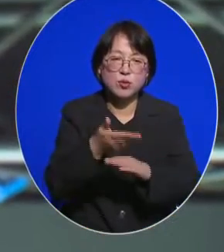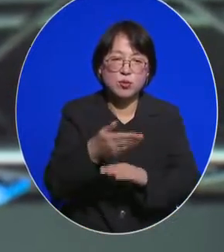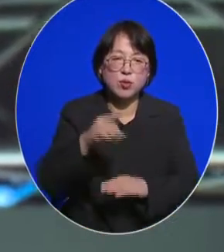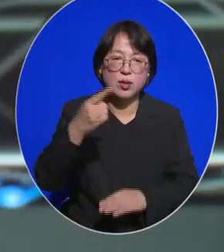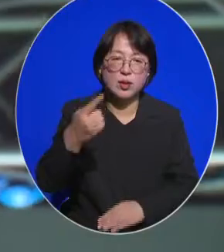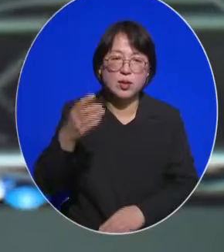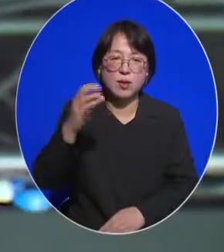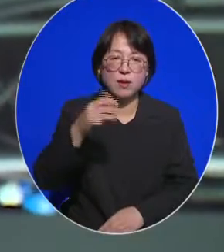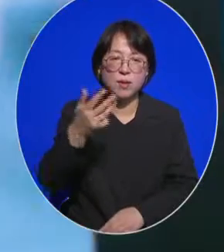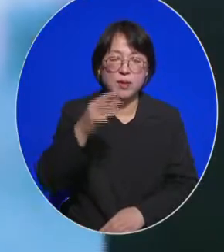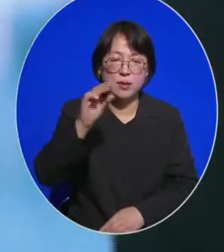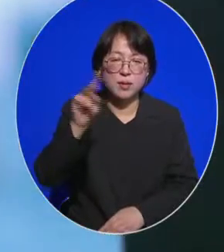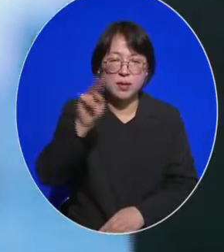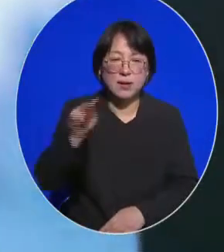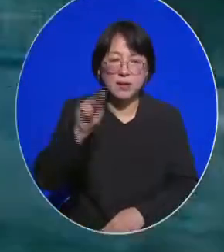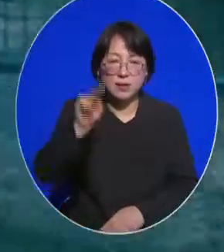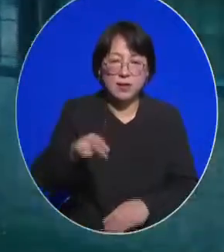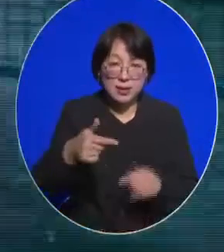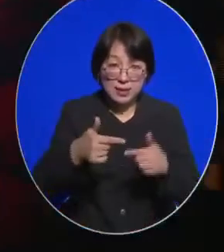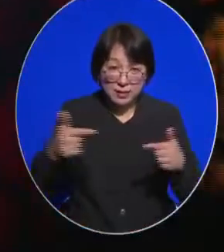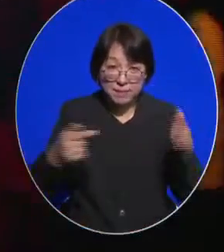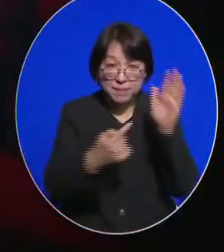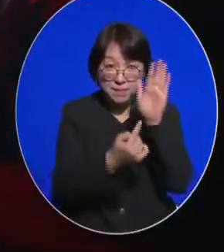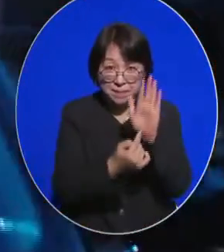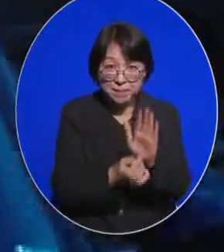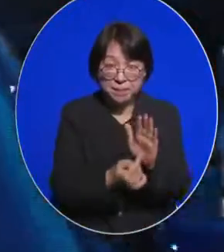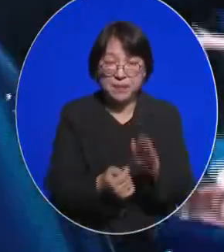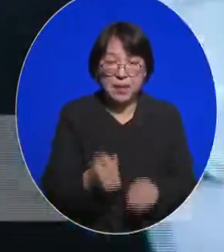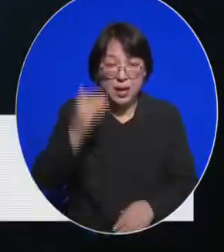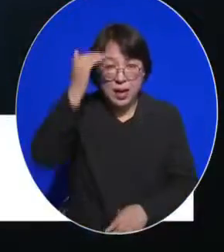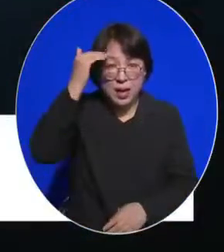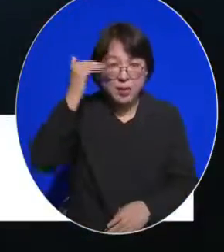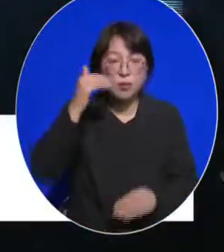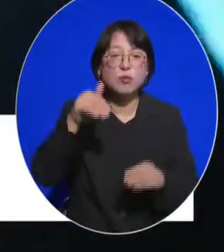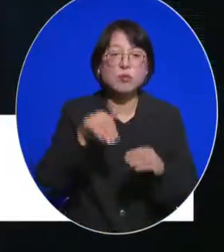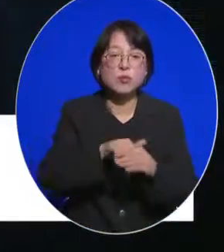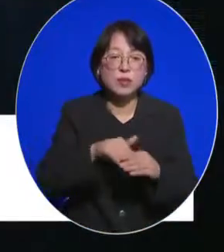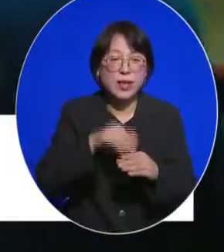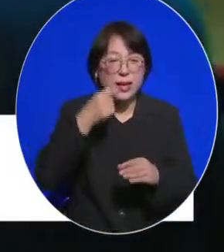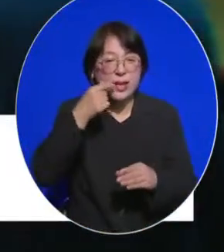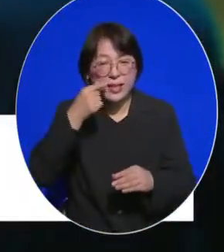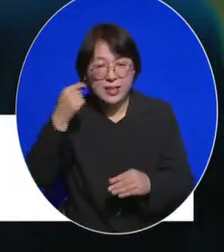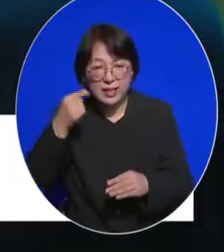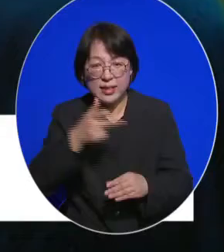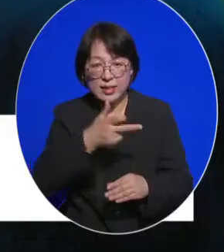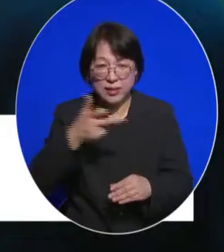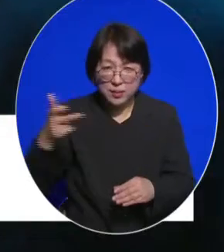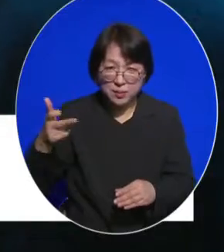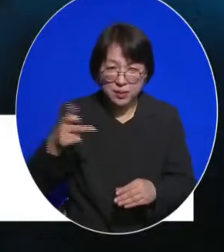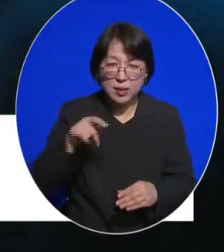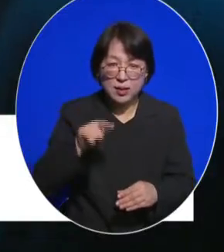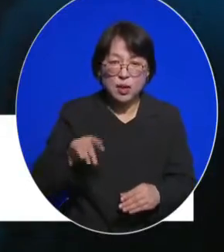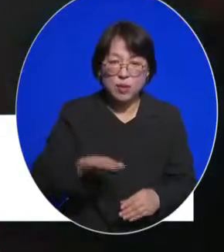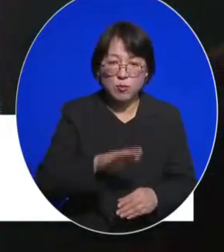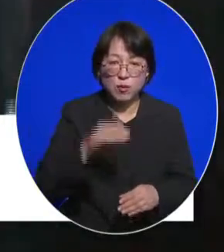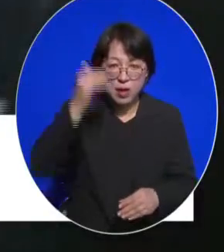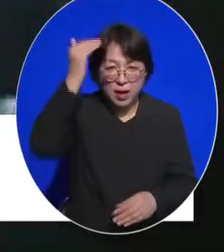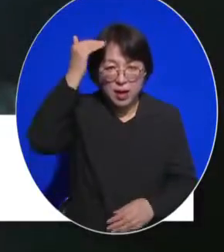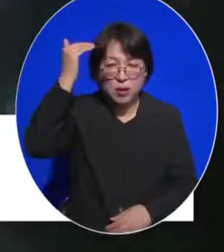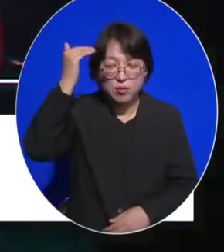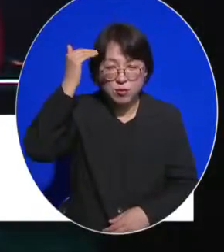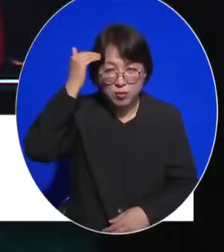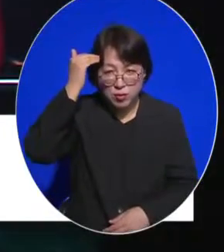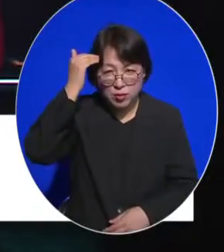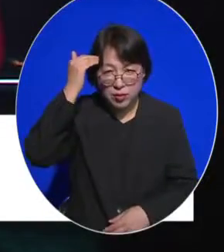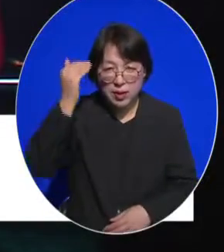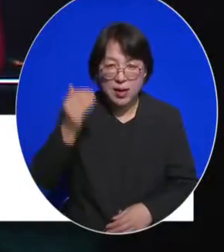8천만 달러 증가하는 것으로 나타났습니다. 한류 콘텐츠가 인기를 끌게 되면 그게 우리나라의